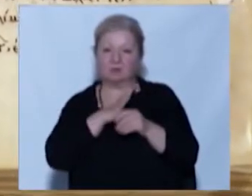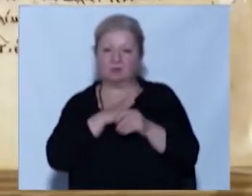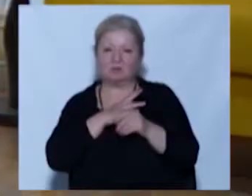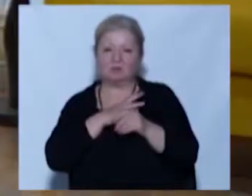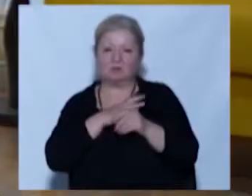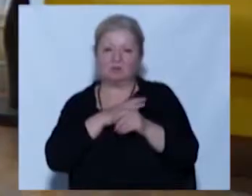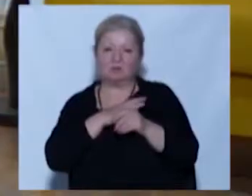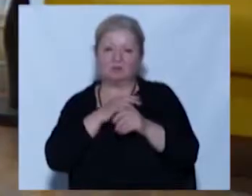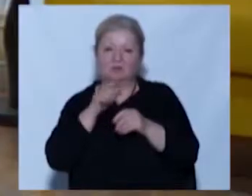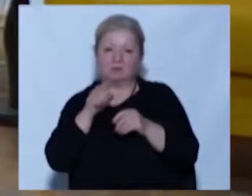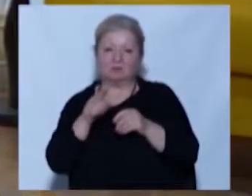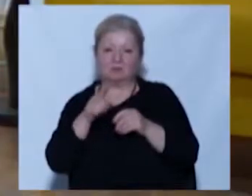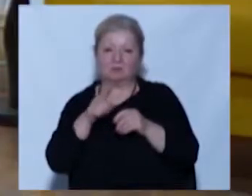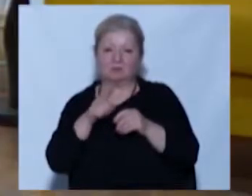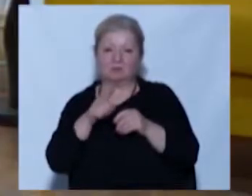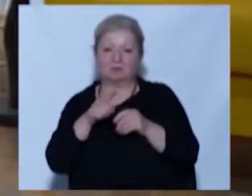რა თქმა უნდა,